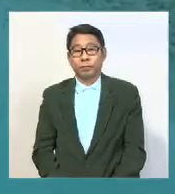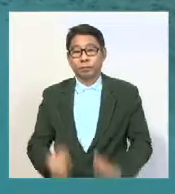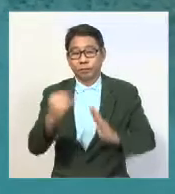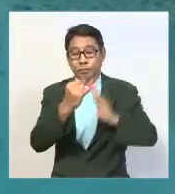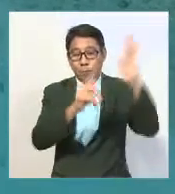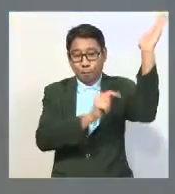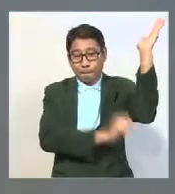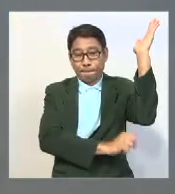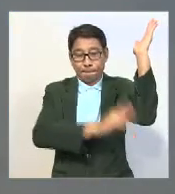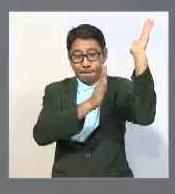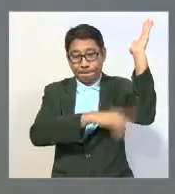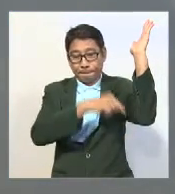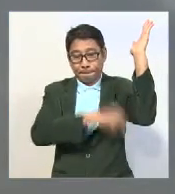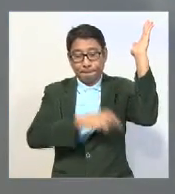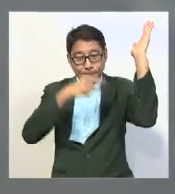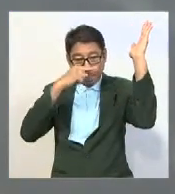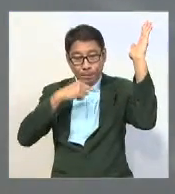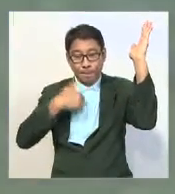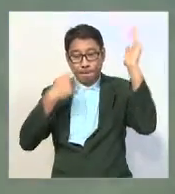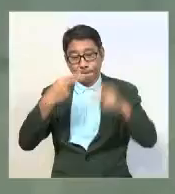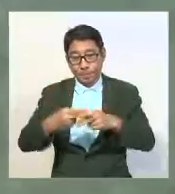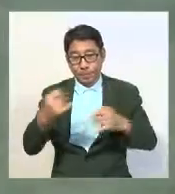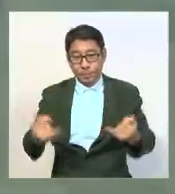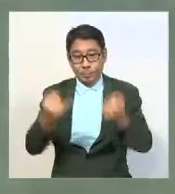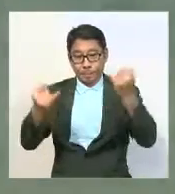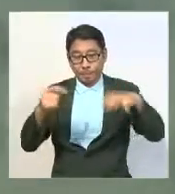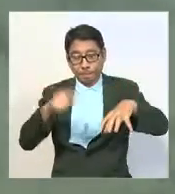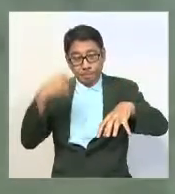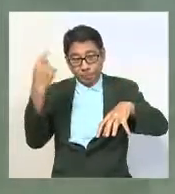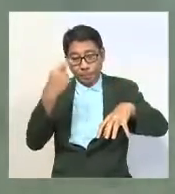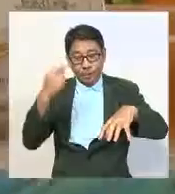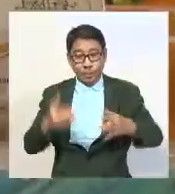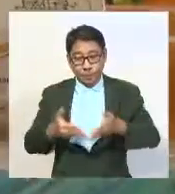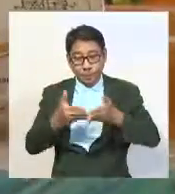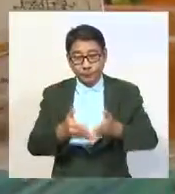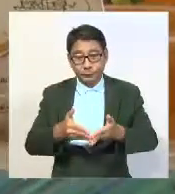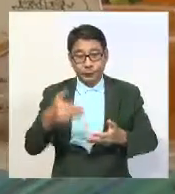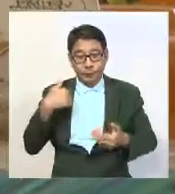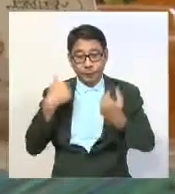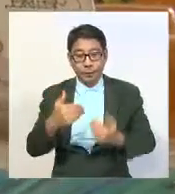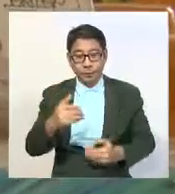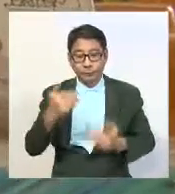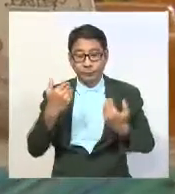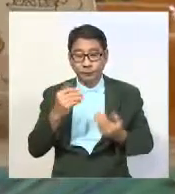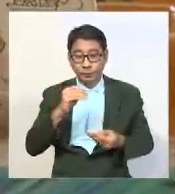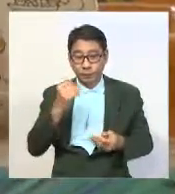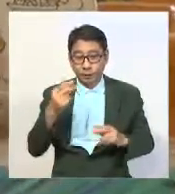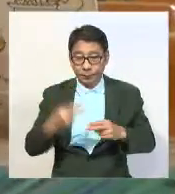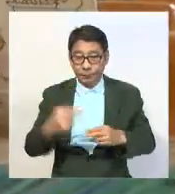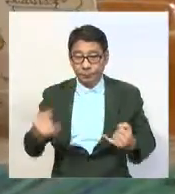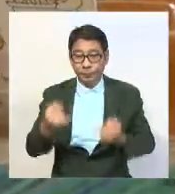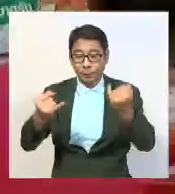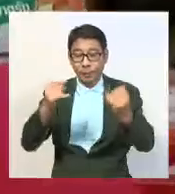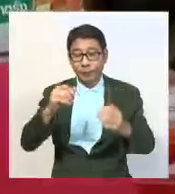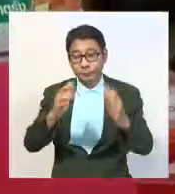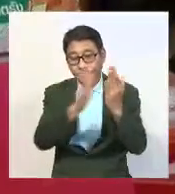จังหวัดตรังเมืองฝั่งภาคใต้ของไทยนอกจากขึ้นชื่อเรื่องของแหล่งท่องเที่ยวทางบกและทางทะเลยังได้รับฉายาจากการท่องเที่ยวแห่งประเทศไทย